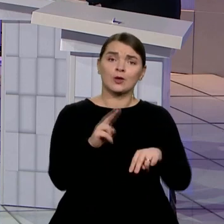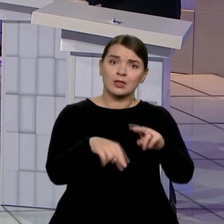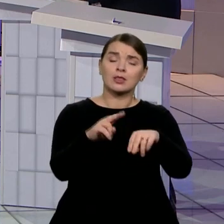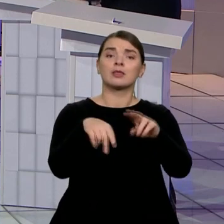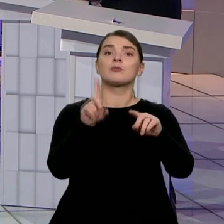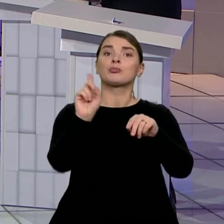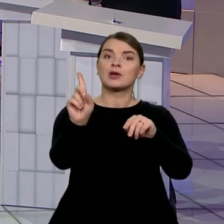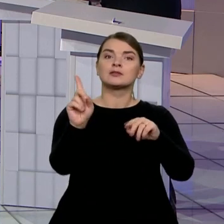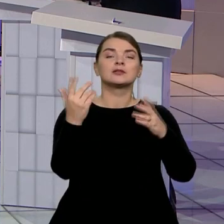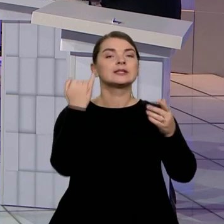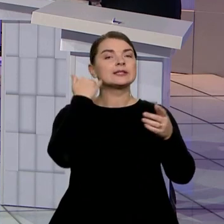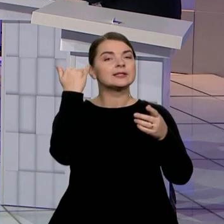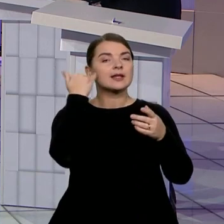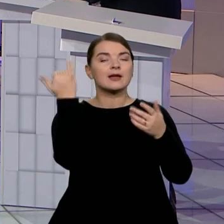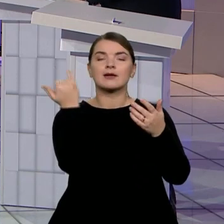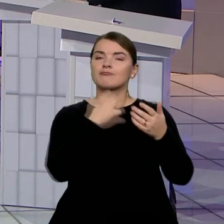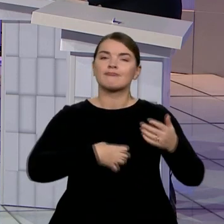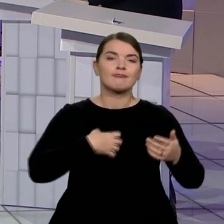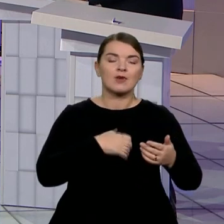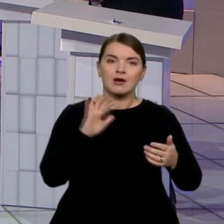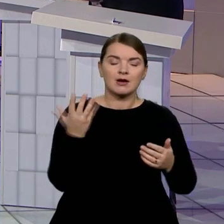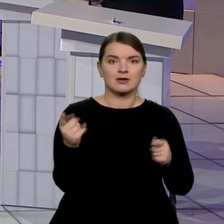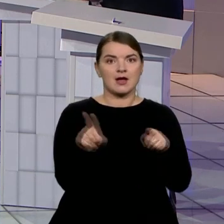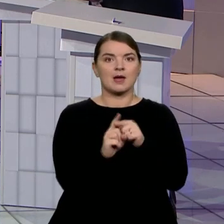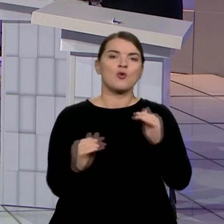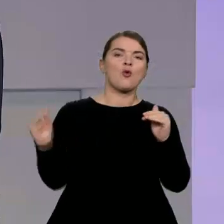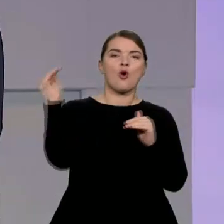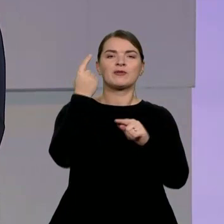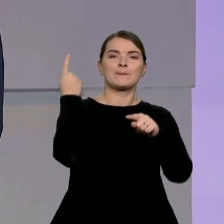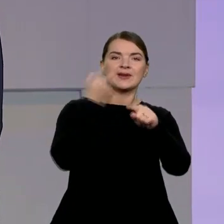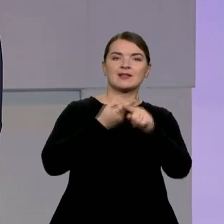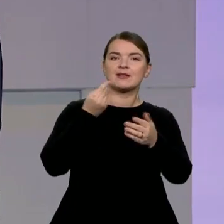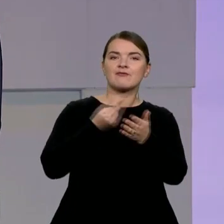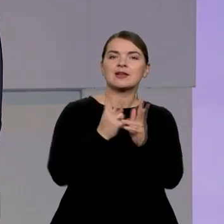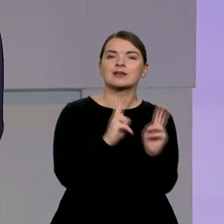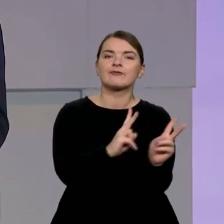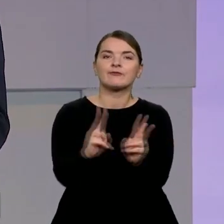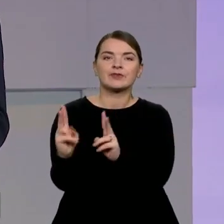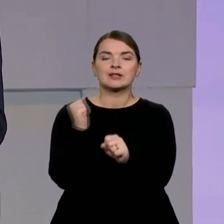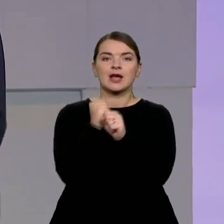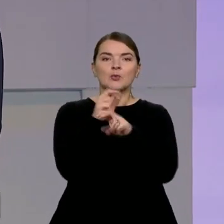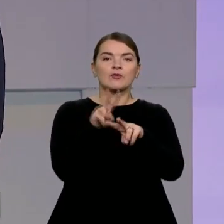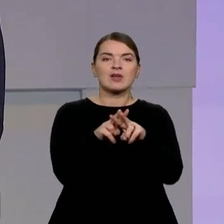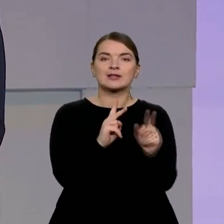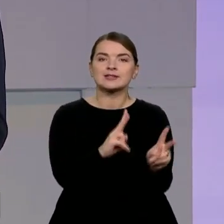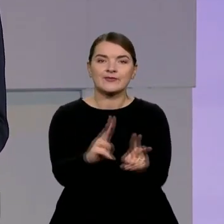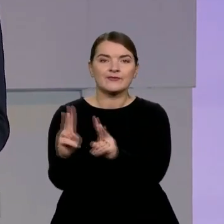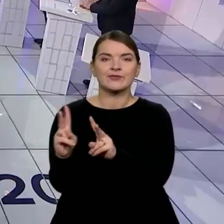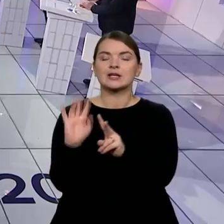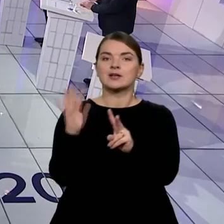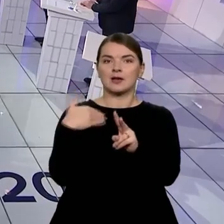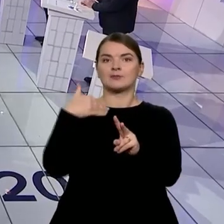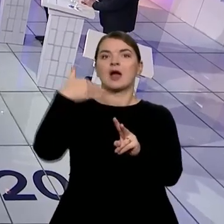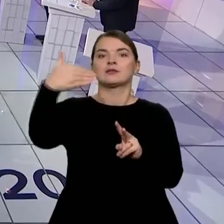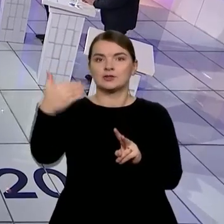ir pagrindinis kelias, kaip išlaikyti aukštą pridėtinę vertę ir kaip išlaikyti geras darbo vietas būsimiems žmonėms, kurie